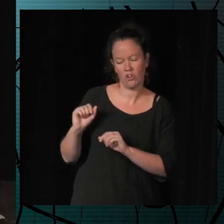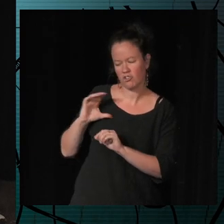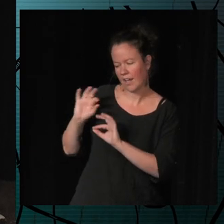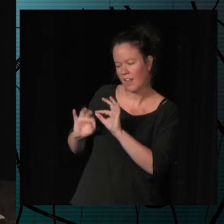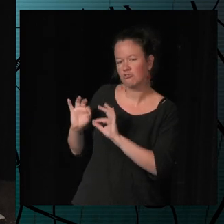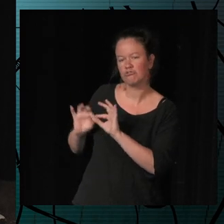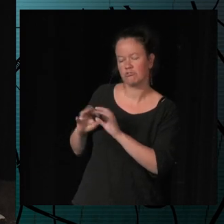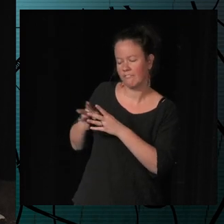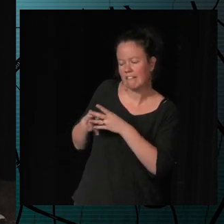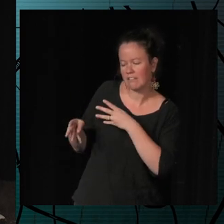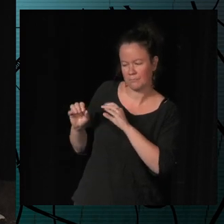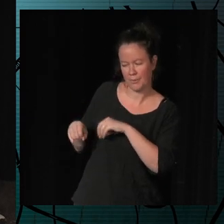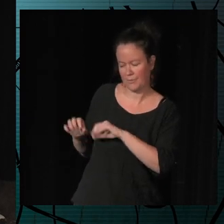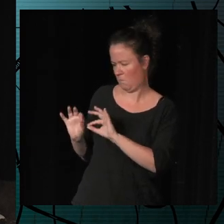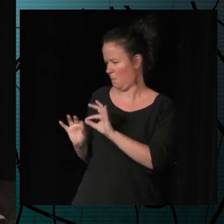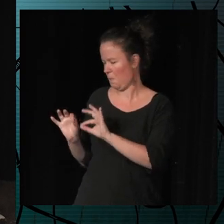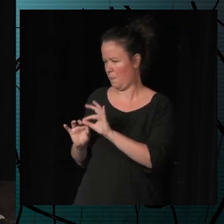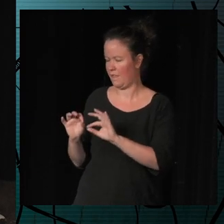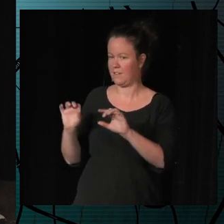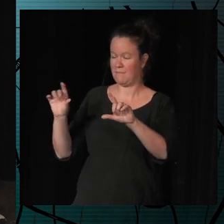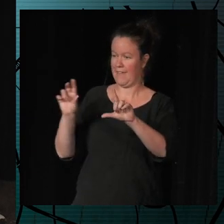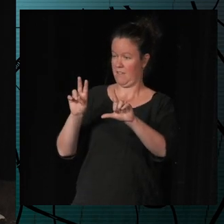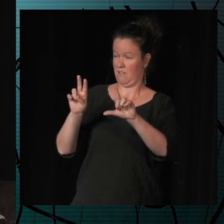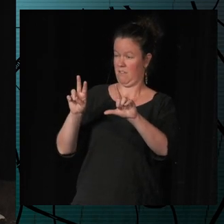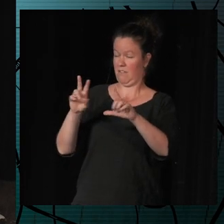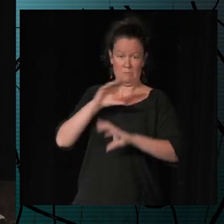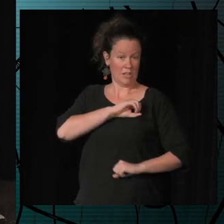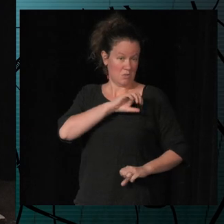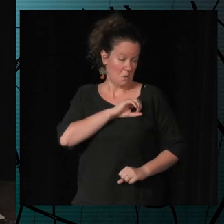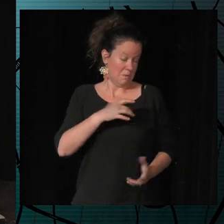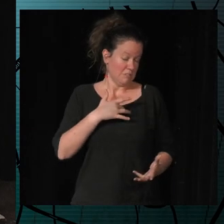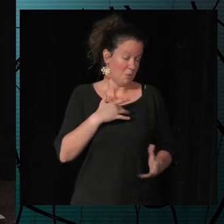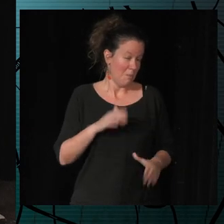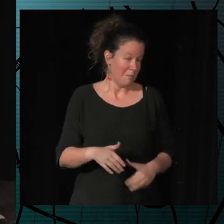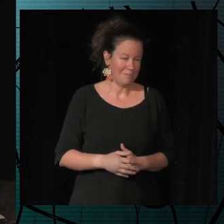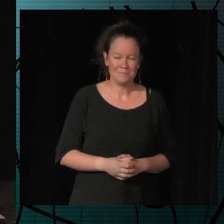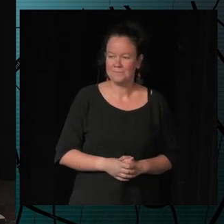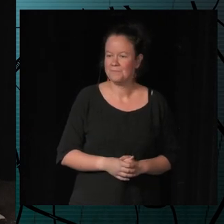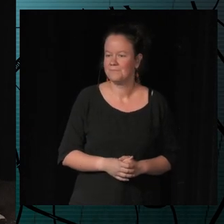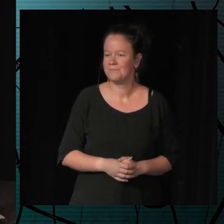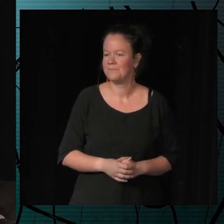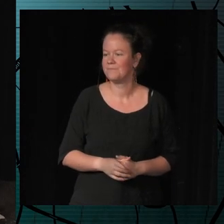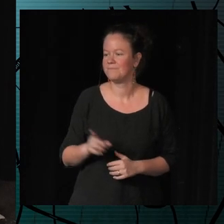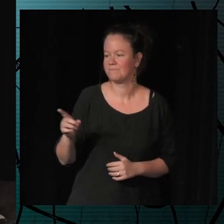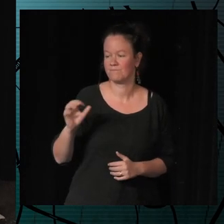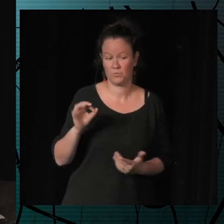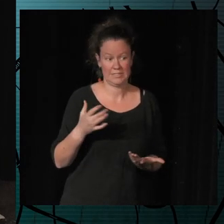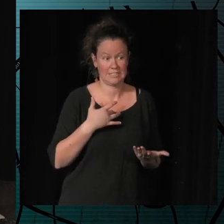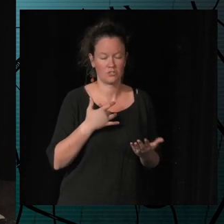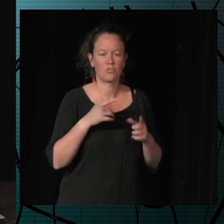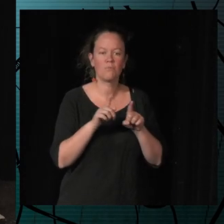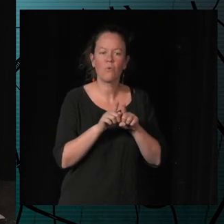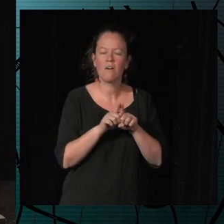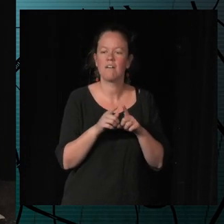mais mais c'est un équilibre qui est intéressant je trouve que c'est une expérimentation qui est qui est assez intéressante et c'est intéressant parce que ça ça ça montre aussi que le le la